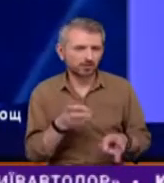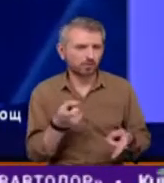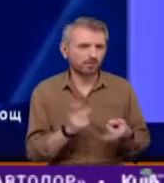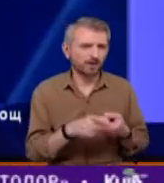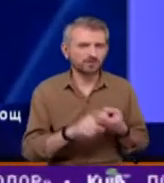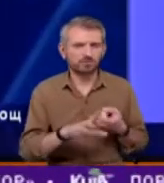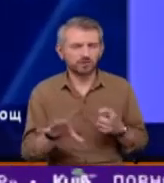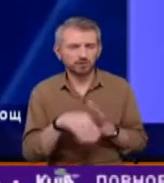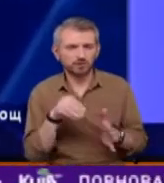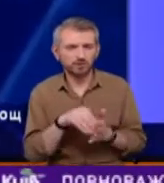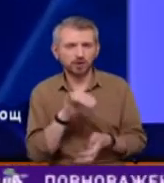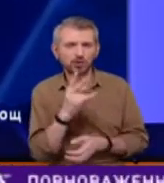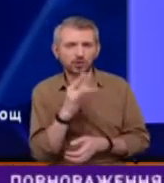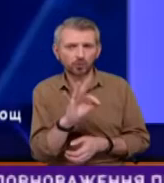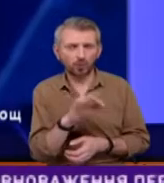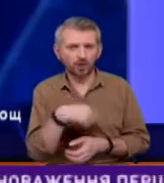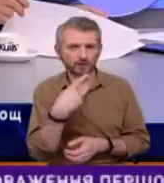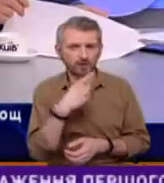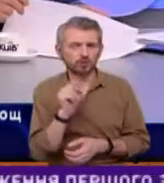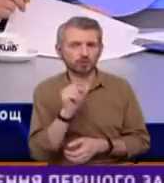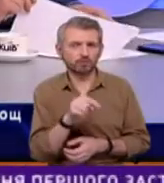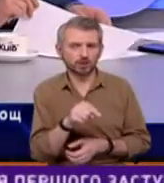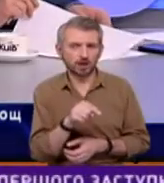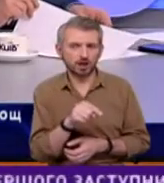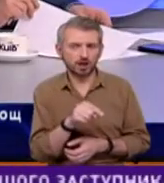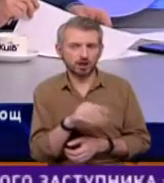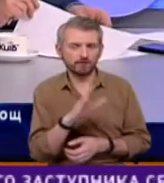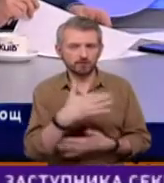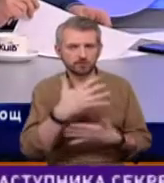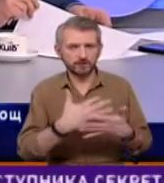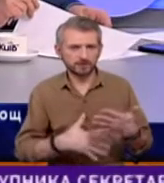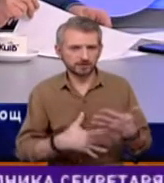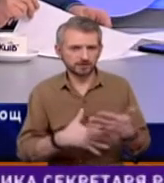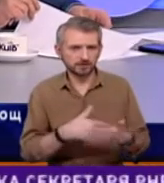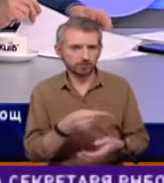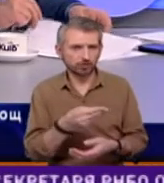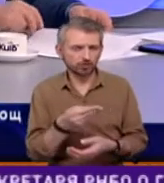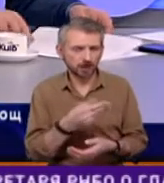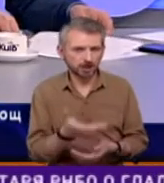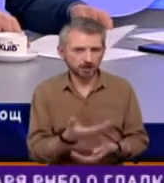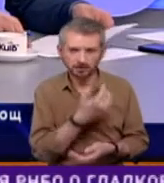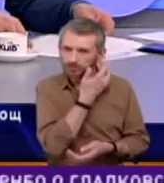пов'язано з виборами. Юко казала, що вона в плейлисті Порошенка